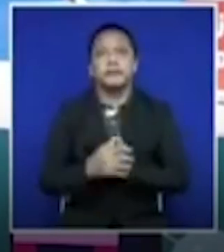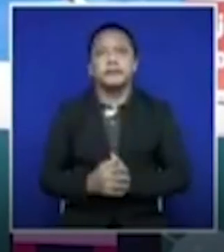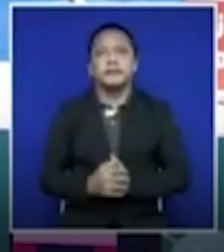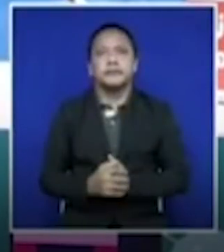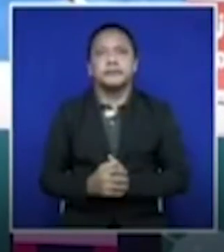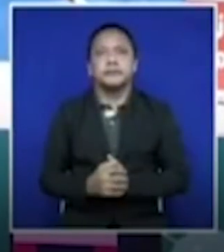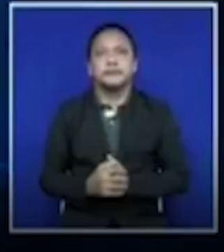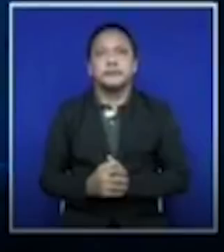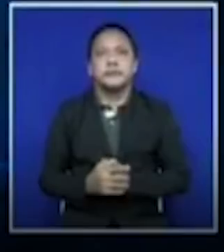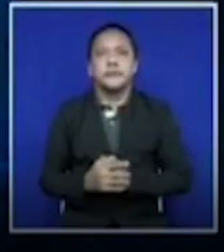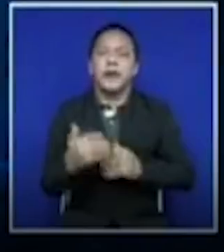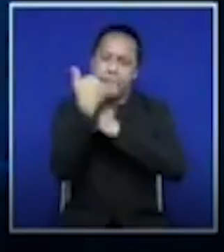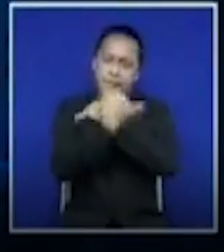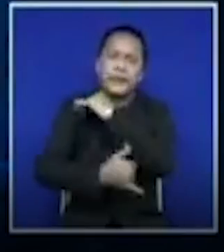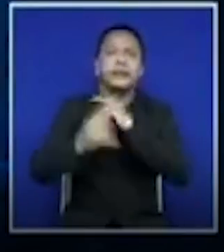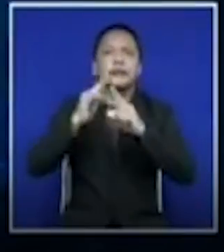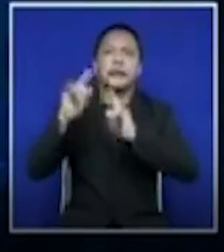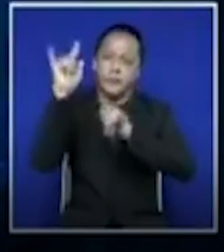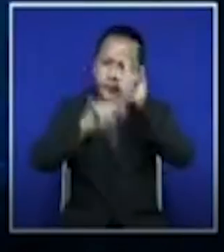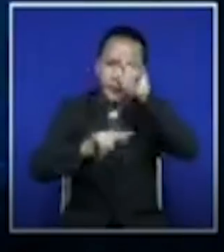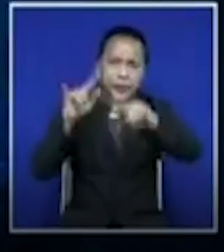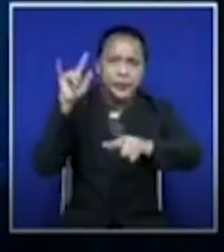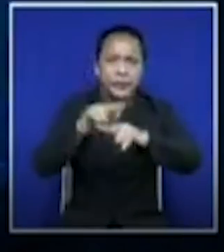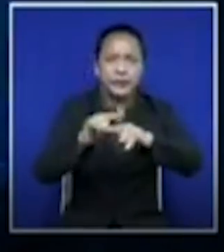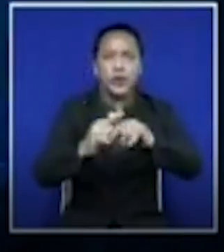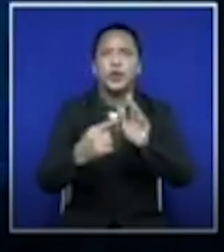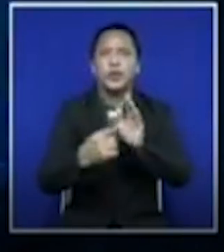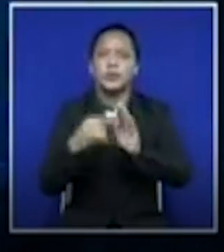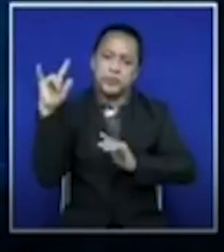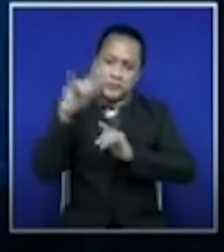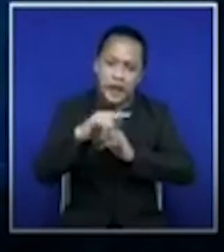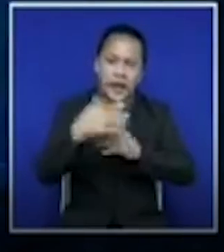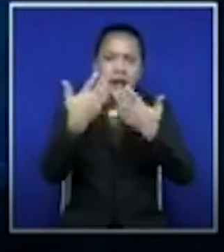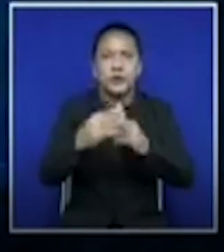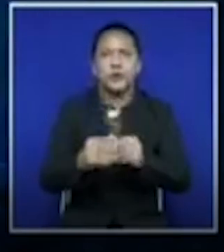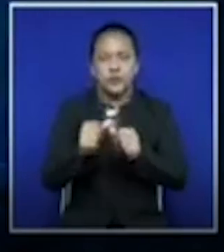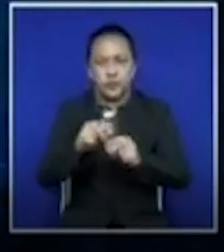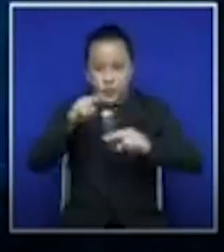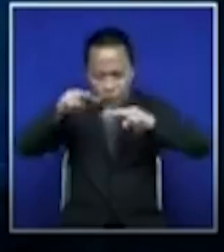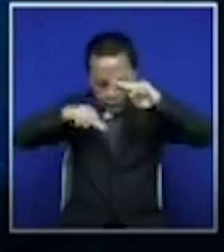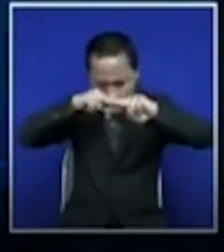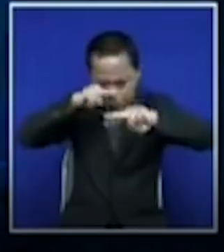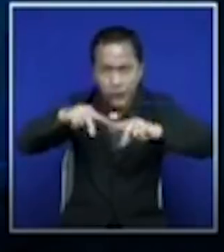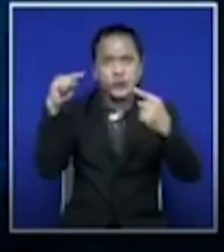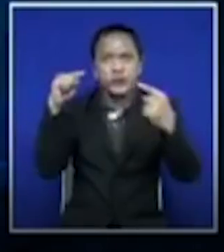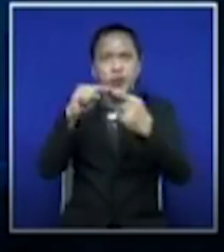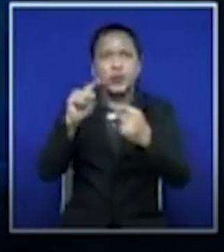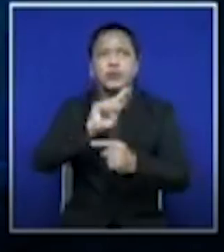นี่คือหลายประเทศที่เข้ามาเป็นต้นทางเข้ามาแล้วก็เราก็จะมีการตรวจด้วยส่วน